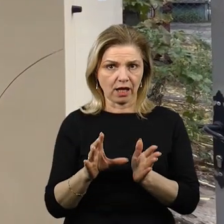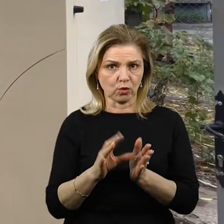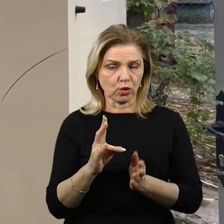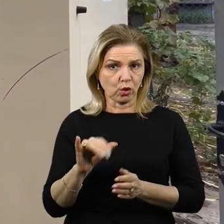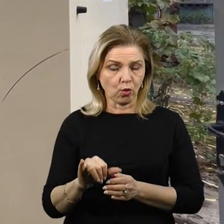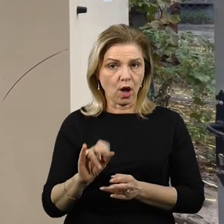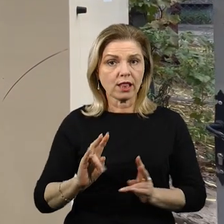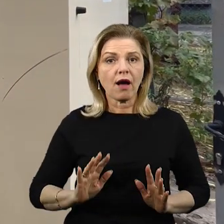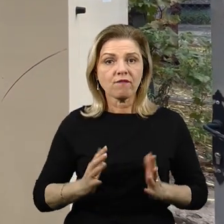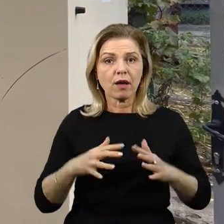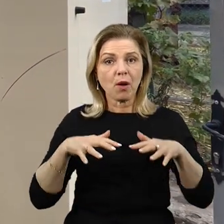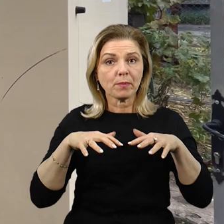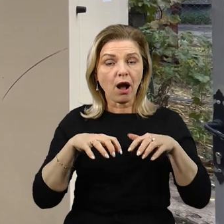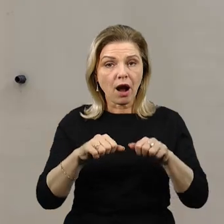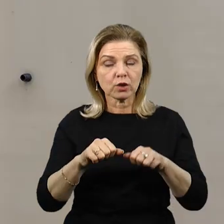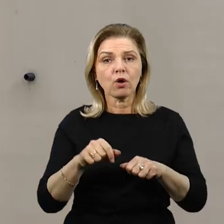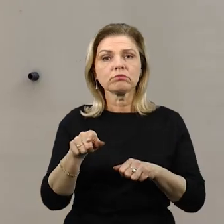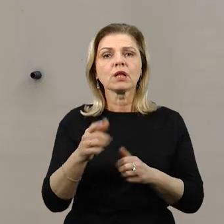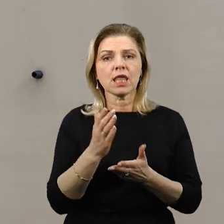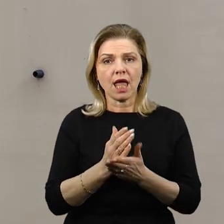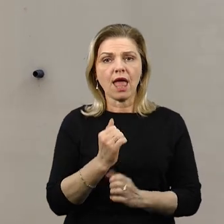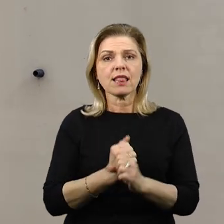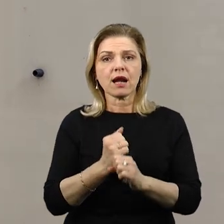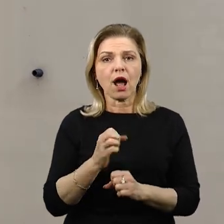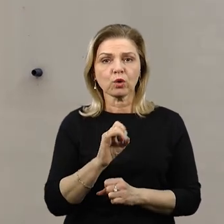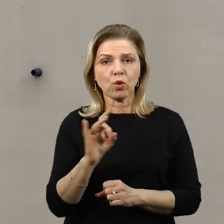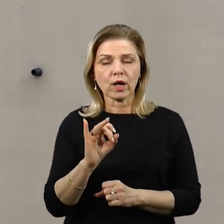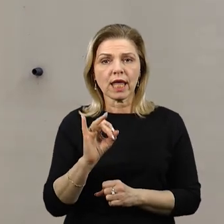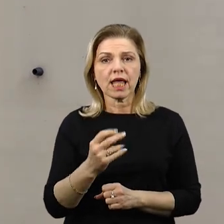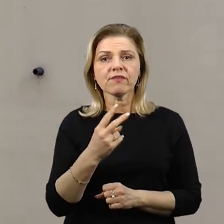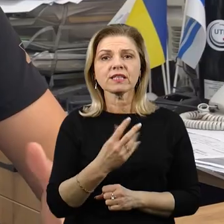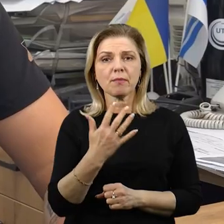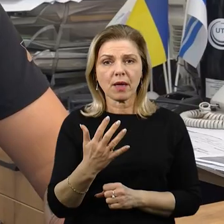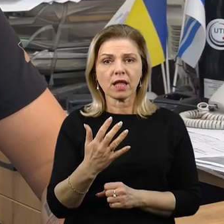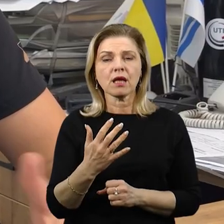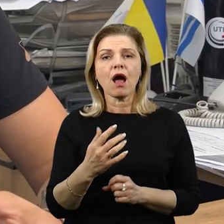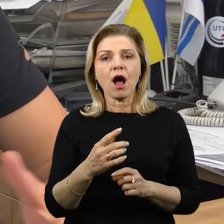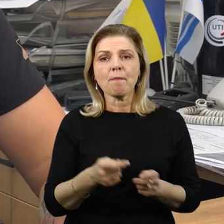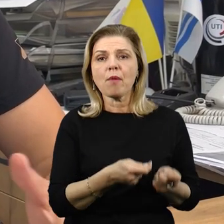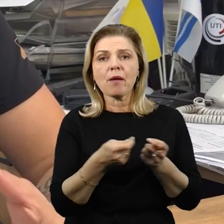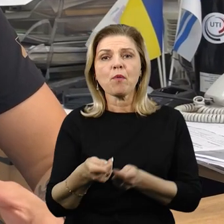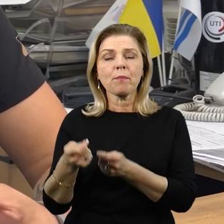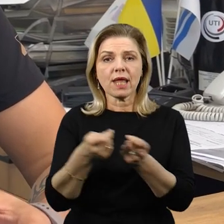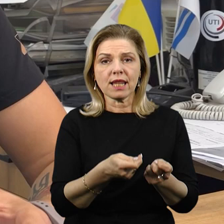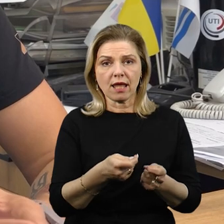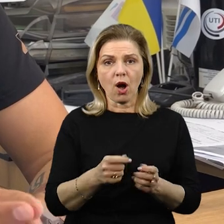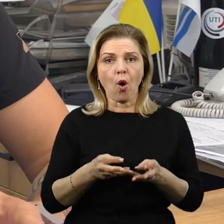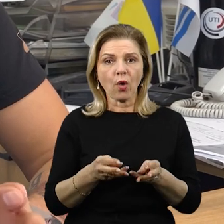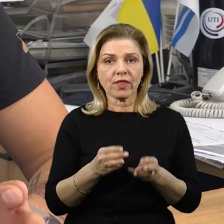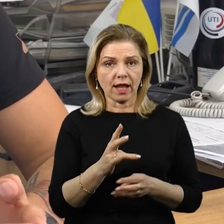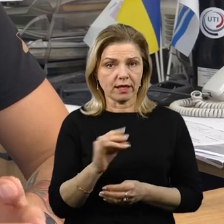блекаутів підприємство забезпечене генераторами та 13ма мобільними котельнями витрати палива досить